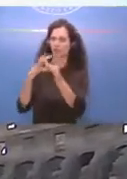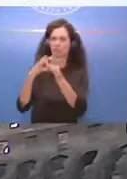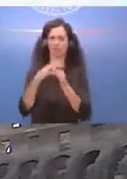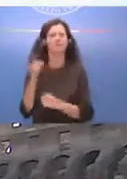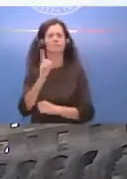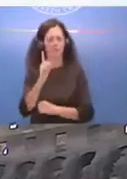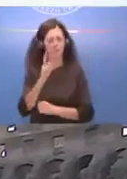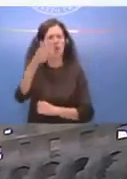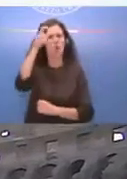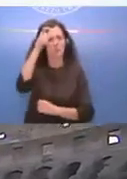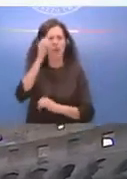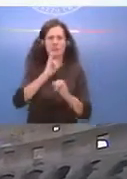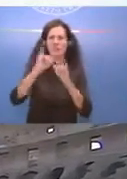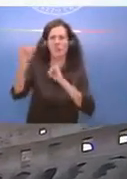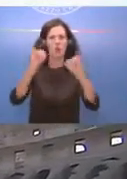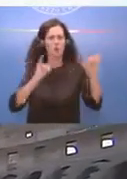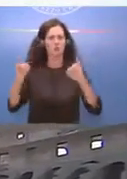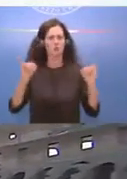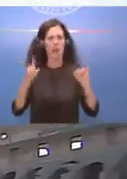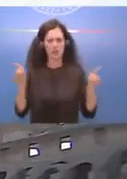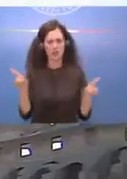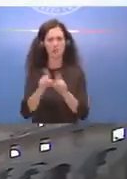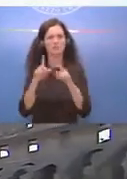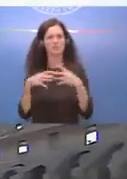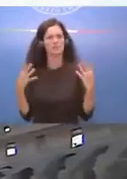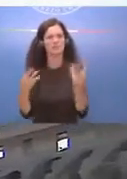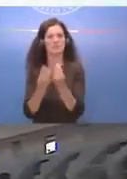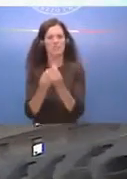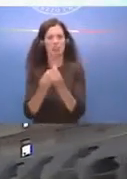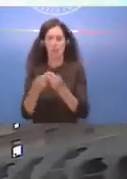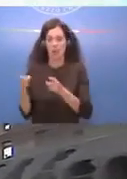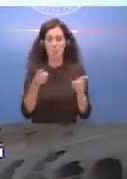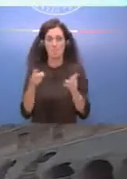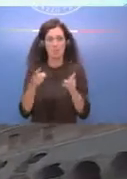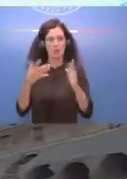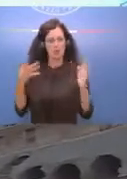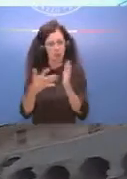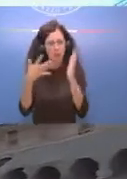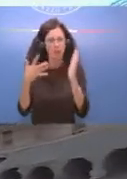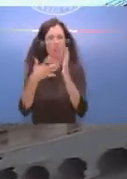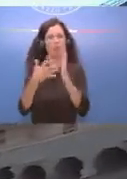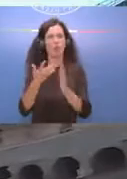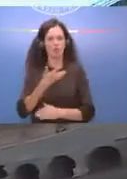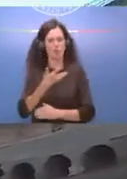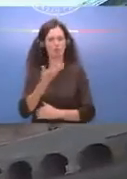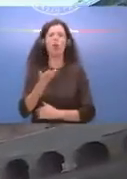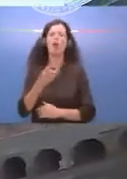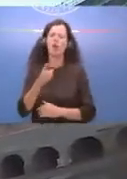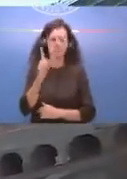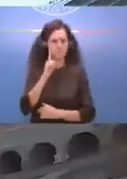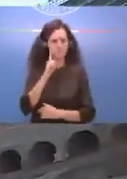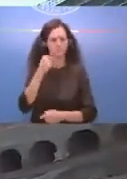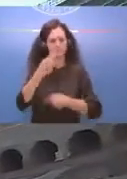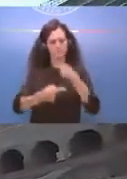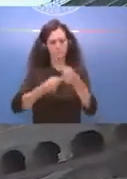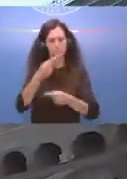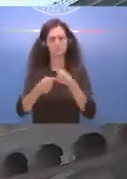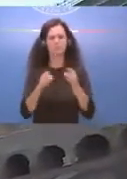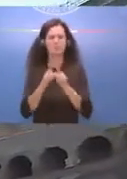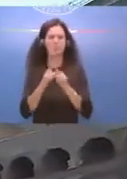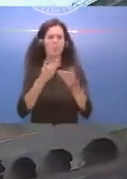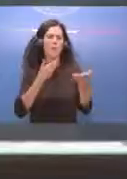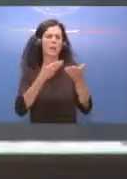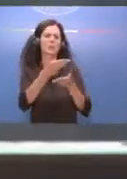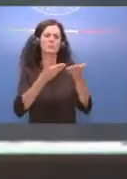paesi più distanti che anche nei momenti di difficoltà di maggiore difficoltà devono sempre trovare tenere aperto uno spazio di